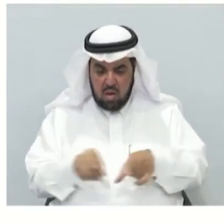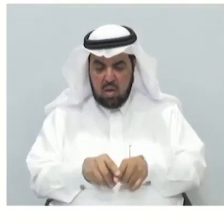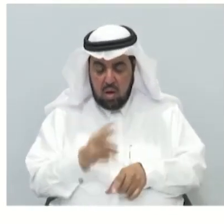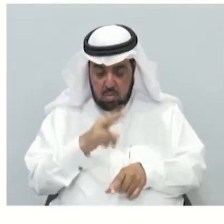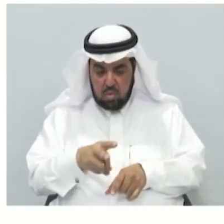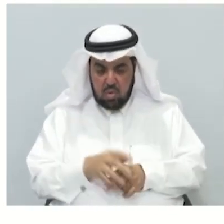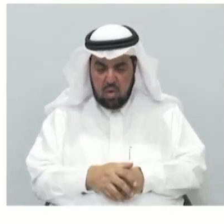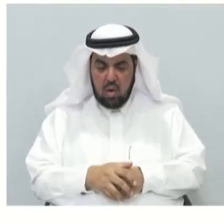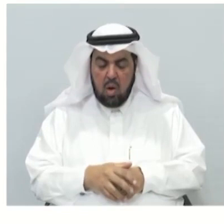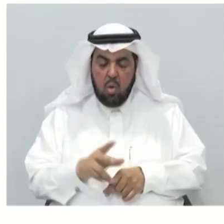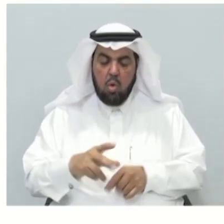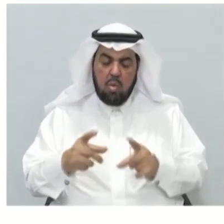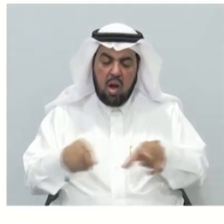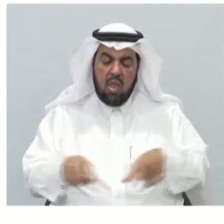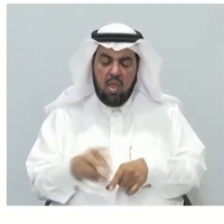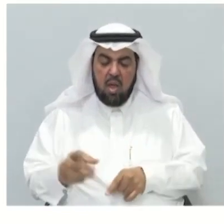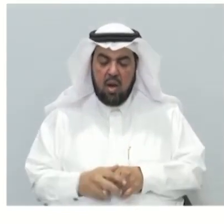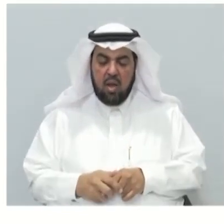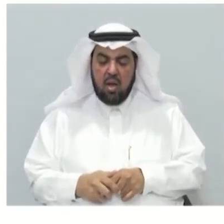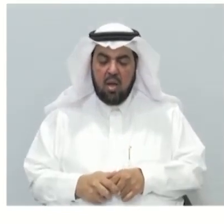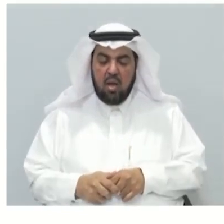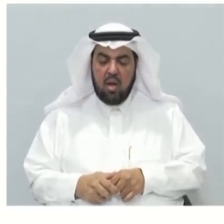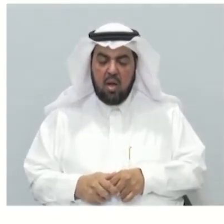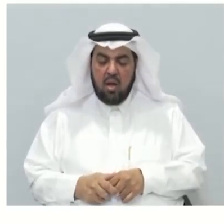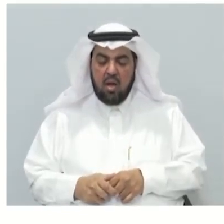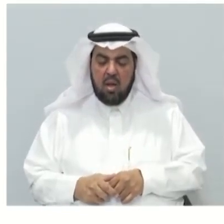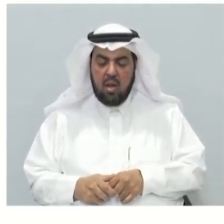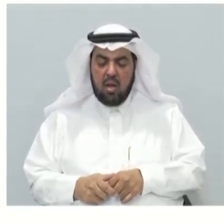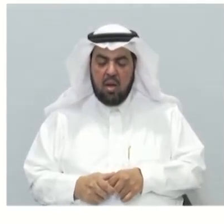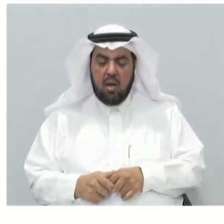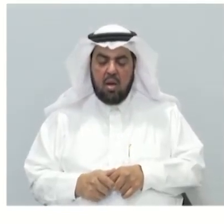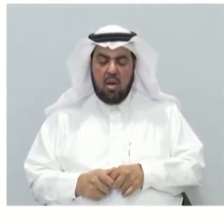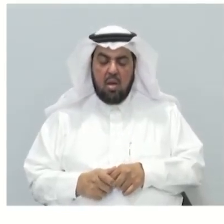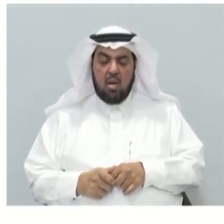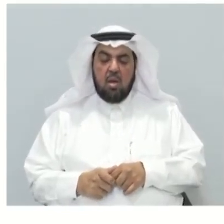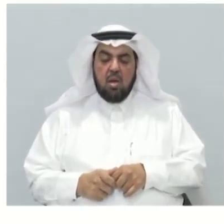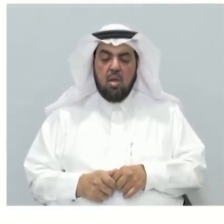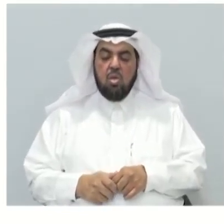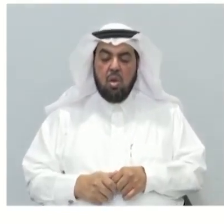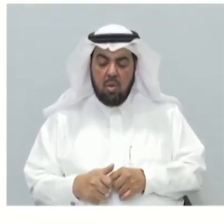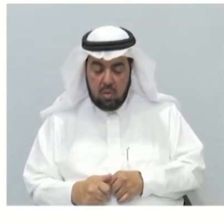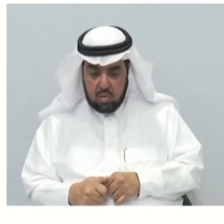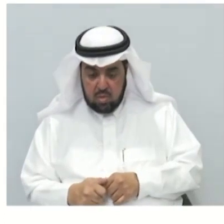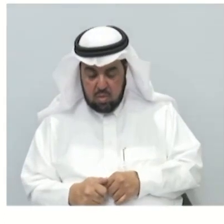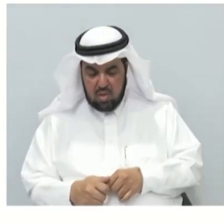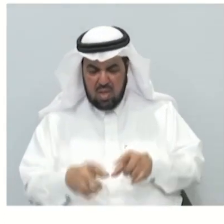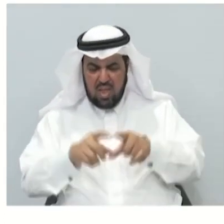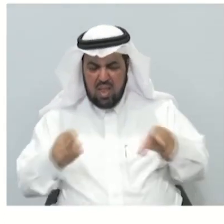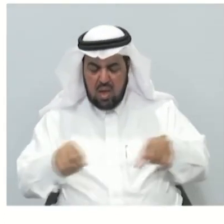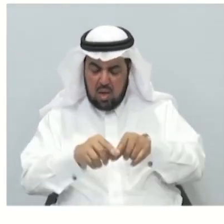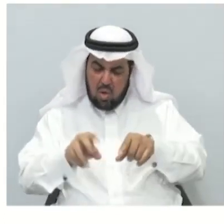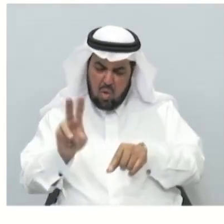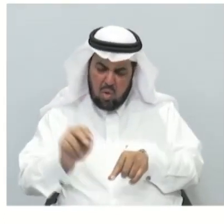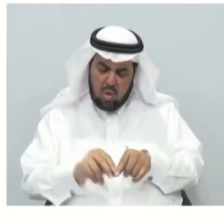امامنا المثلث الاخر هو هذا المثلث الطويل عندك هذا الضلع يطابق هذا